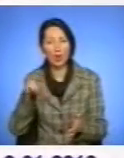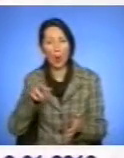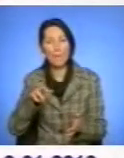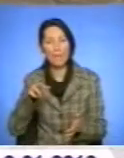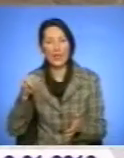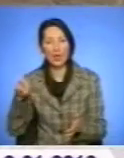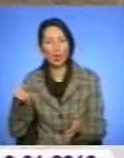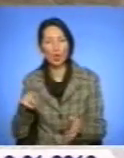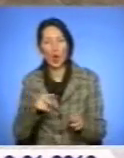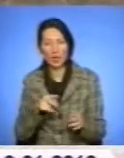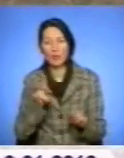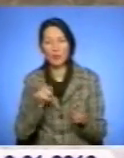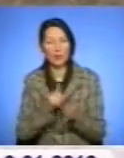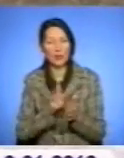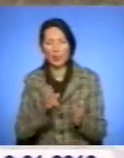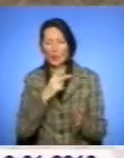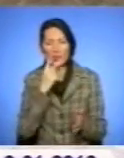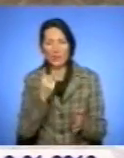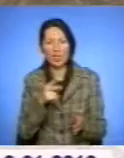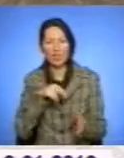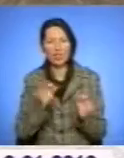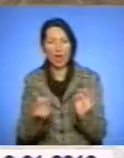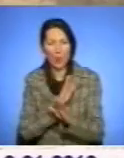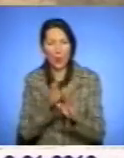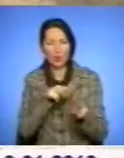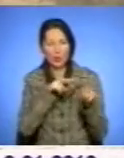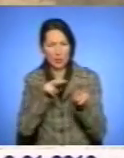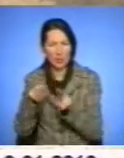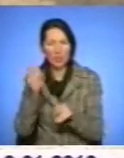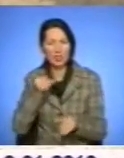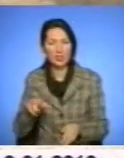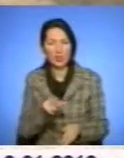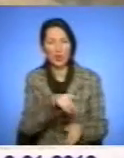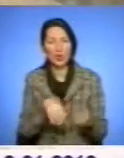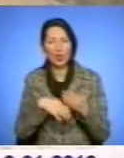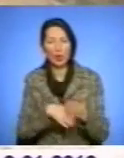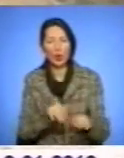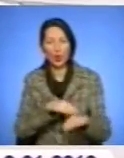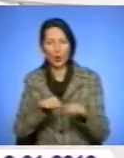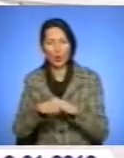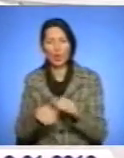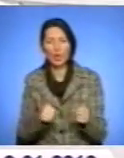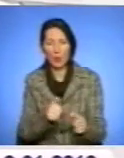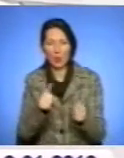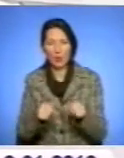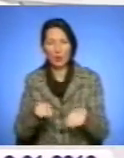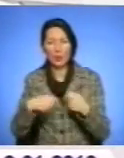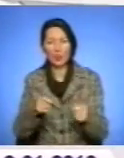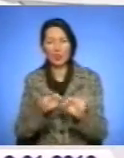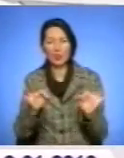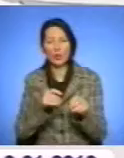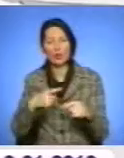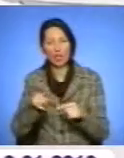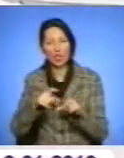погоду, стежити за рікою за допомогою ручних приладів, а тоді передавати інформацію на інші пости. Тепер ці